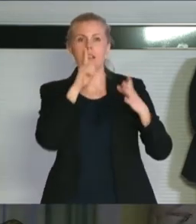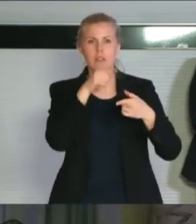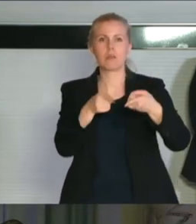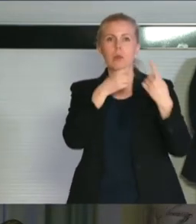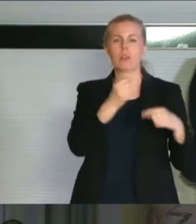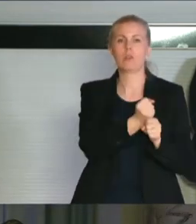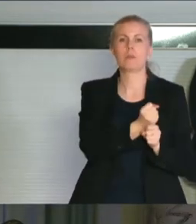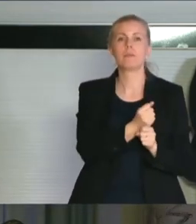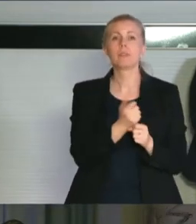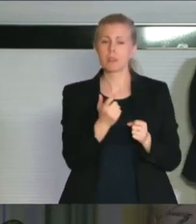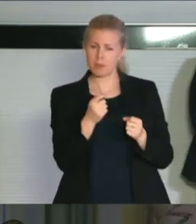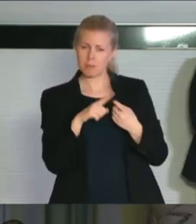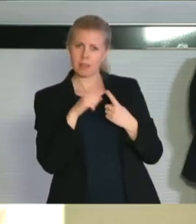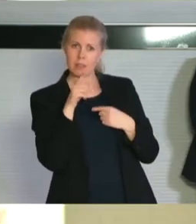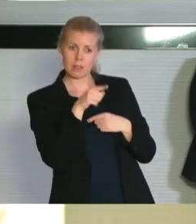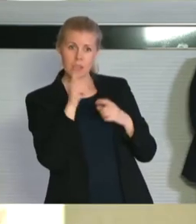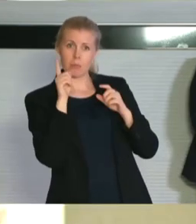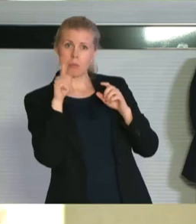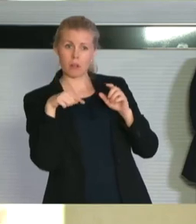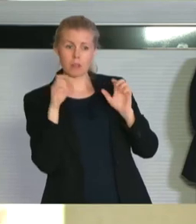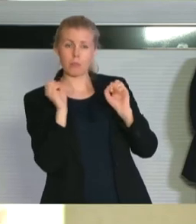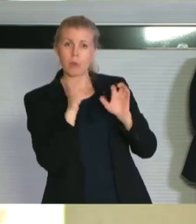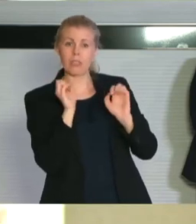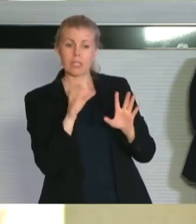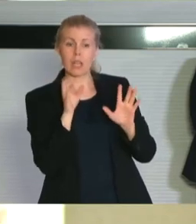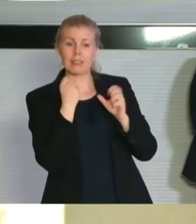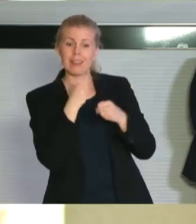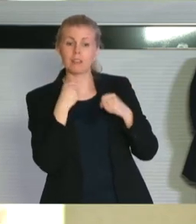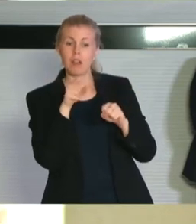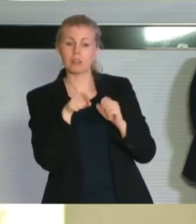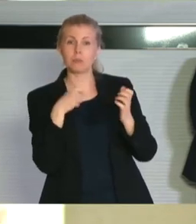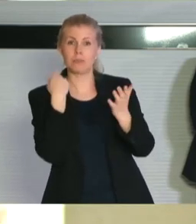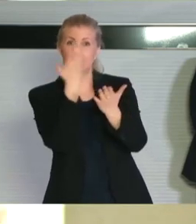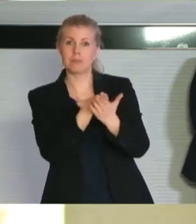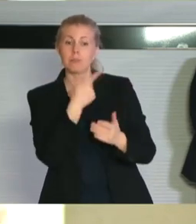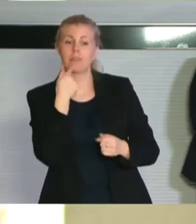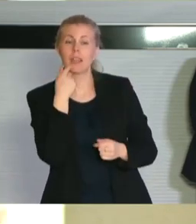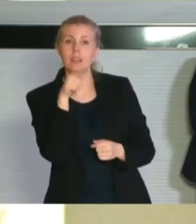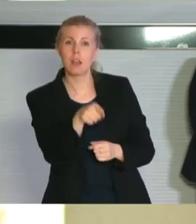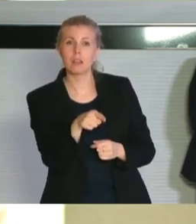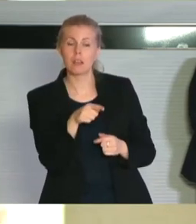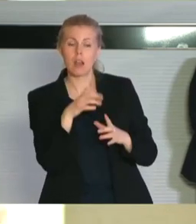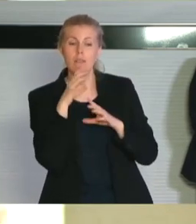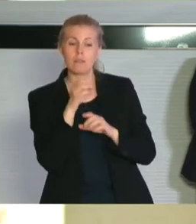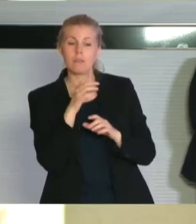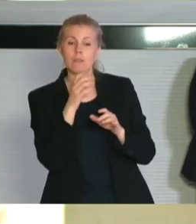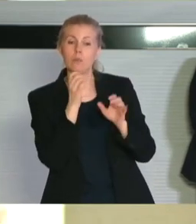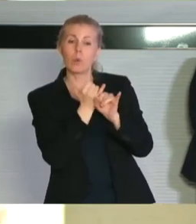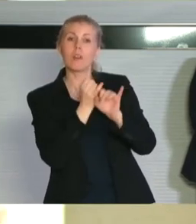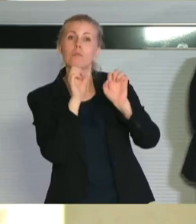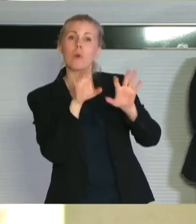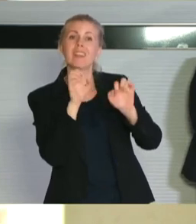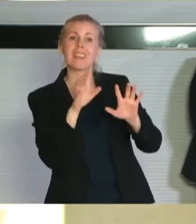si med tanke på hva tiltak dere for eksempel skal legge frem på fredag, og eventuelt med tanke på næringer som du selv